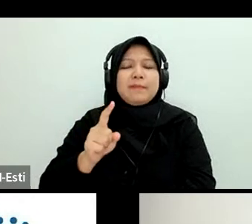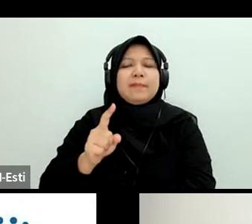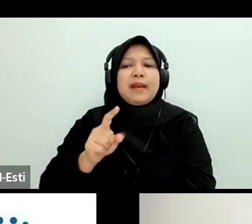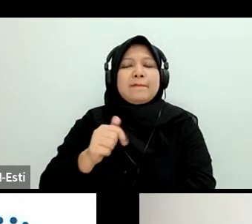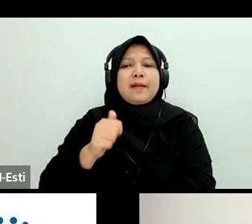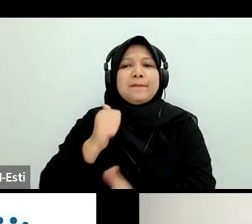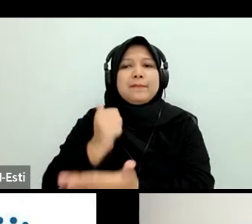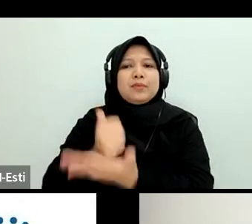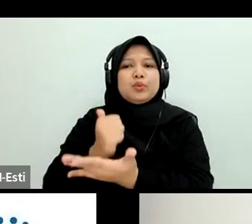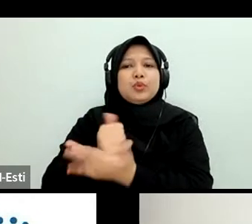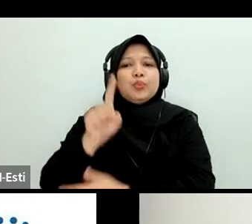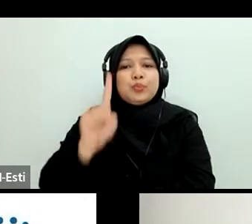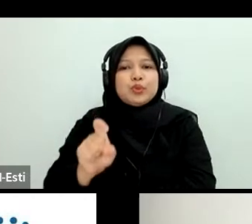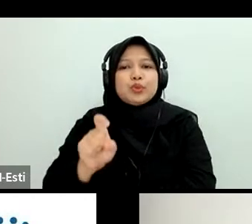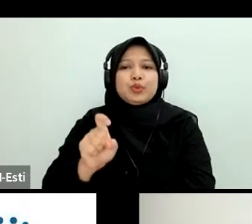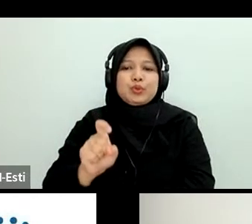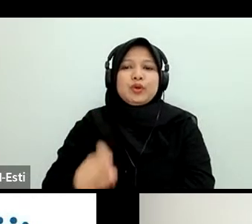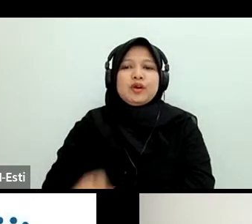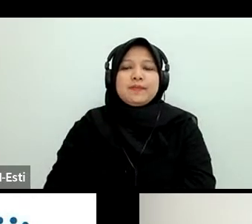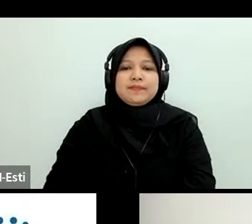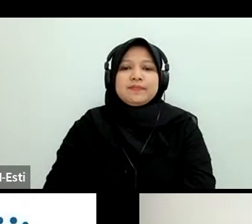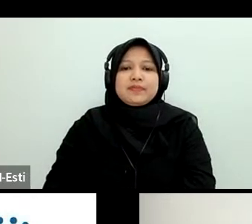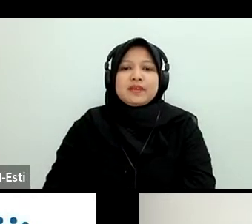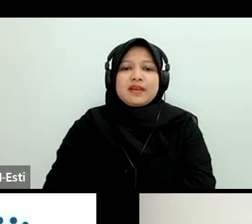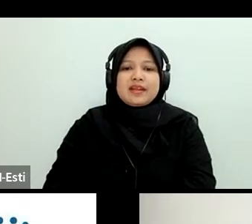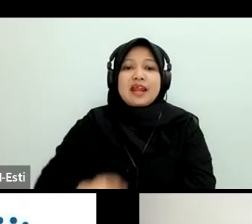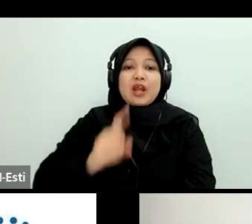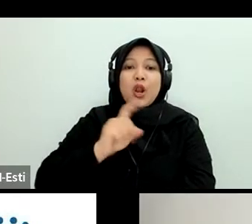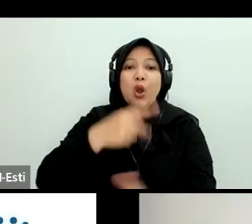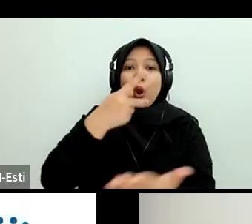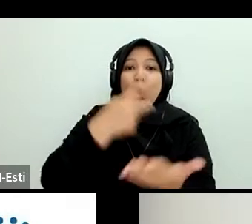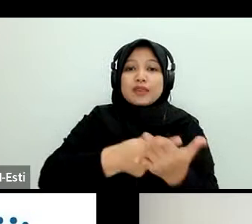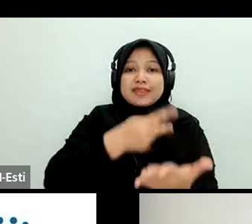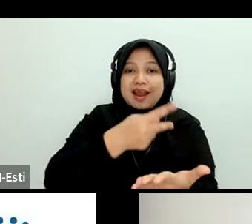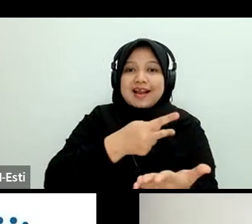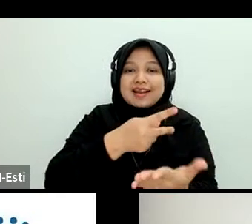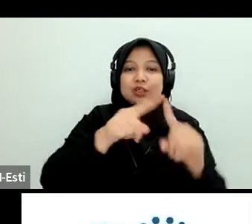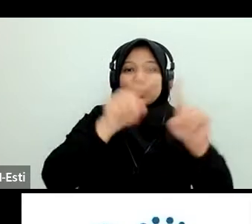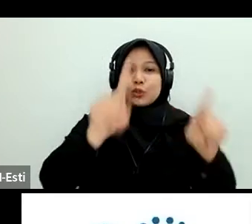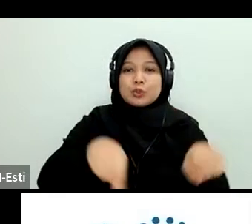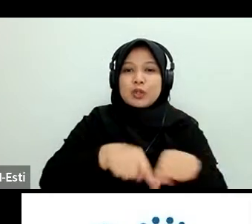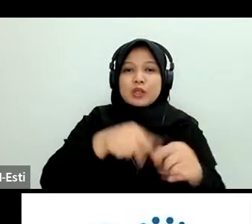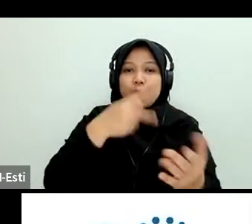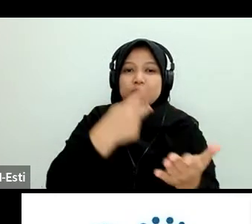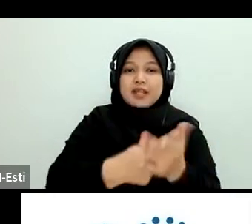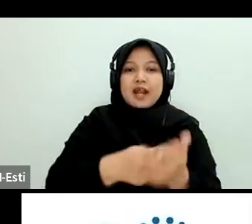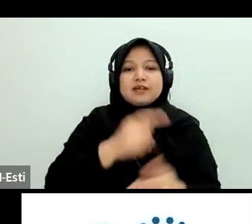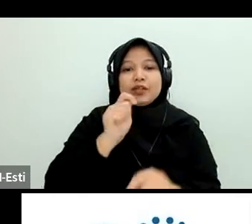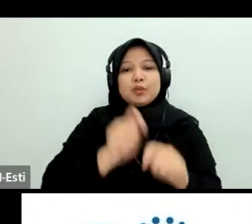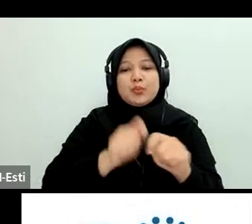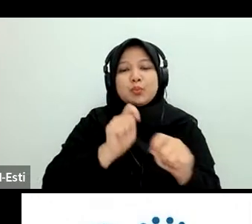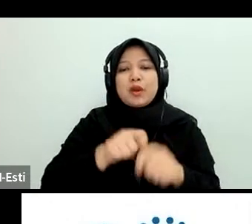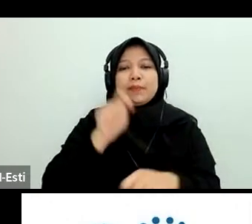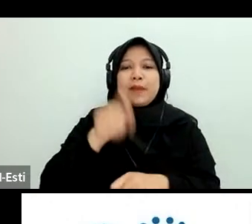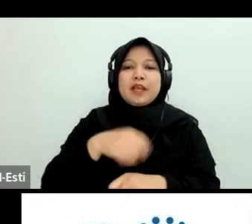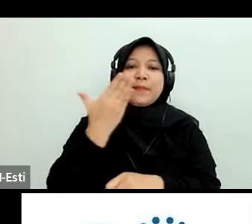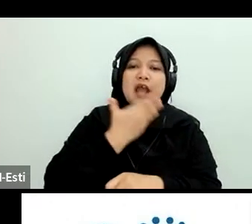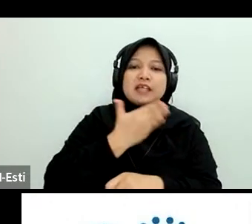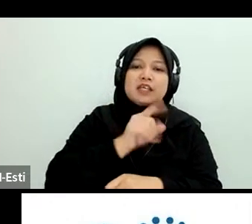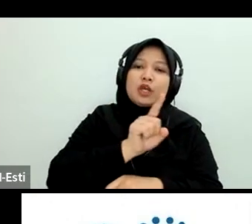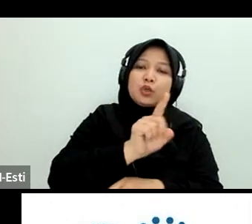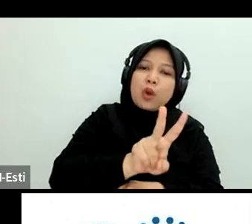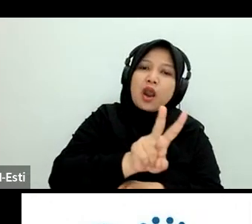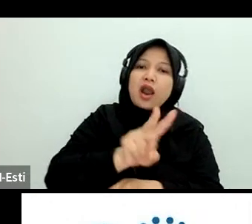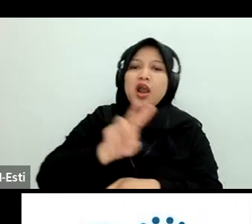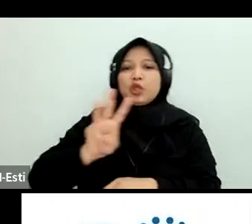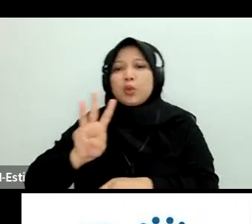Jadi semakin Mbak kalau-kalau kontrak aja bisa dibuat dalam dua bahasa misalnya atau dibuat dan lebih bahasa bahkan di dalam oleh nomor Kenapa